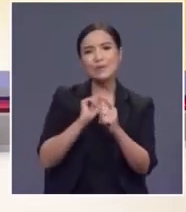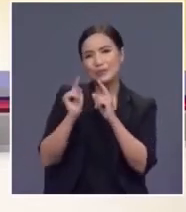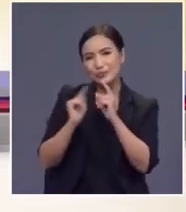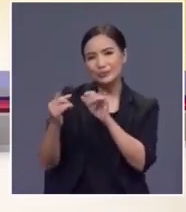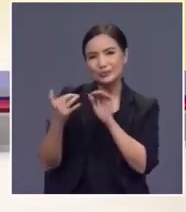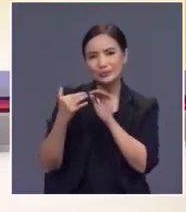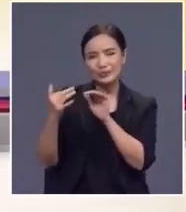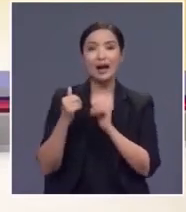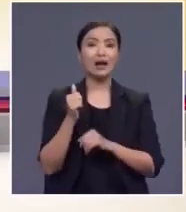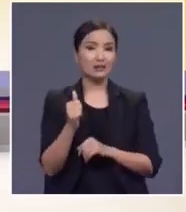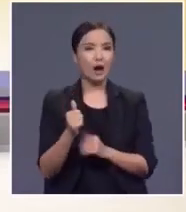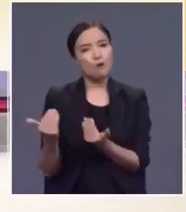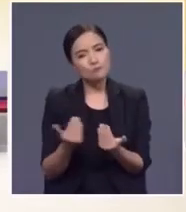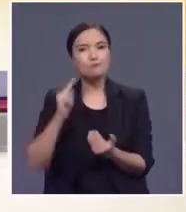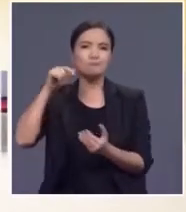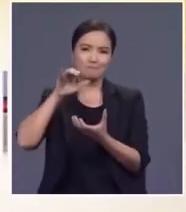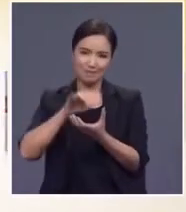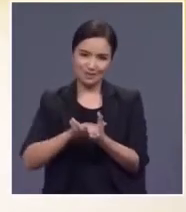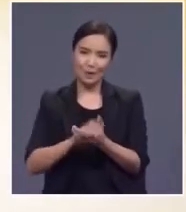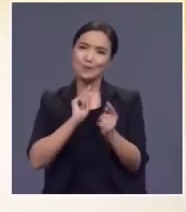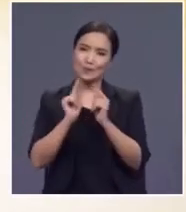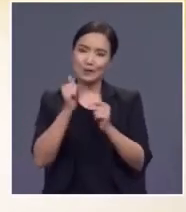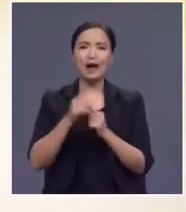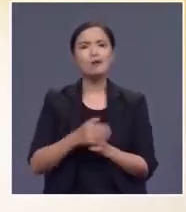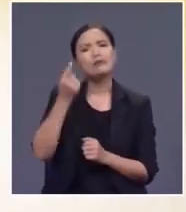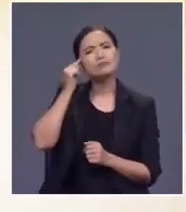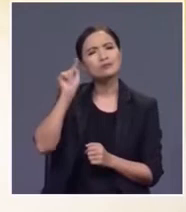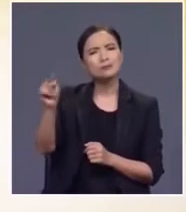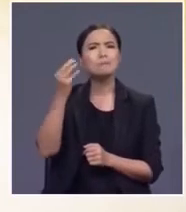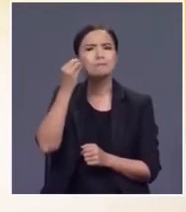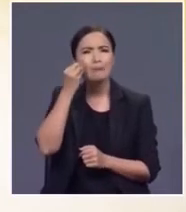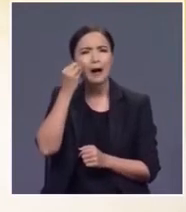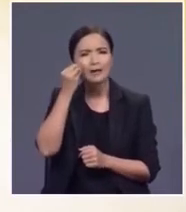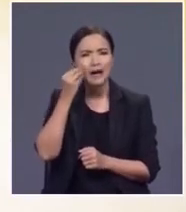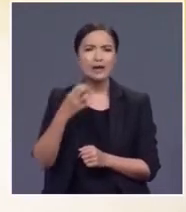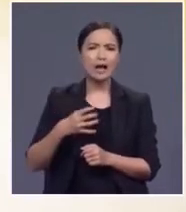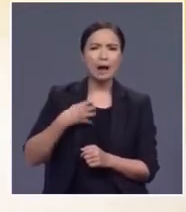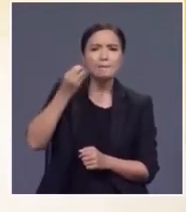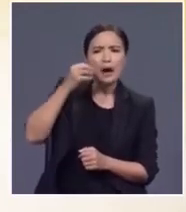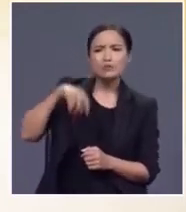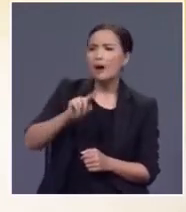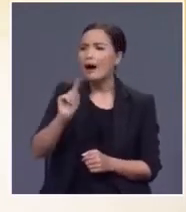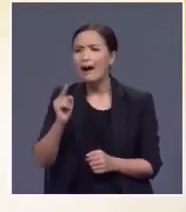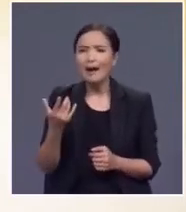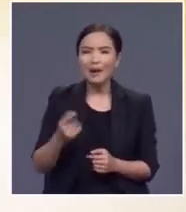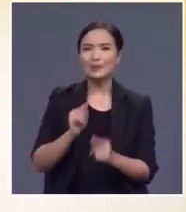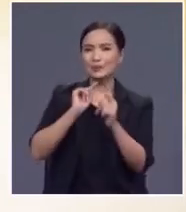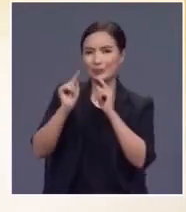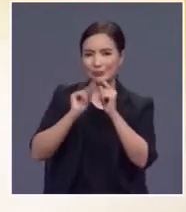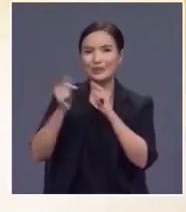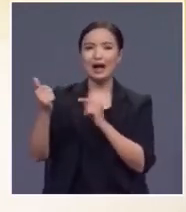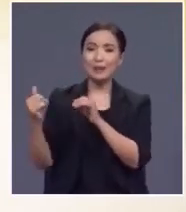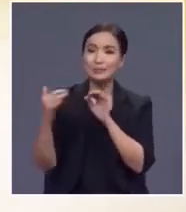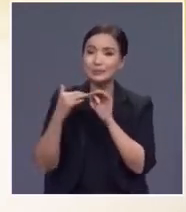กับลูกเมียอะไรแบบเวลาคิดถึงบ้านอะไรก็คุยอยากรู้ที่บ้านเป็นยังไงก็คุยกันทางไลน์